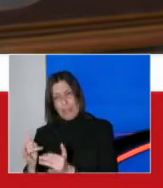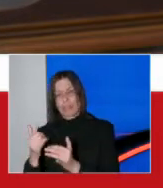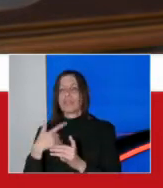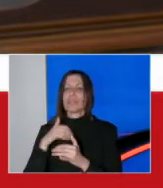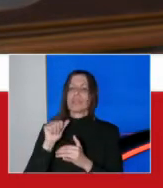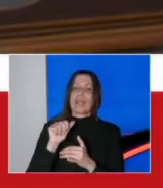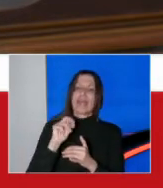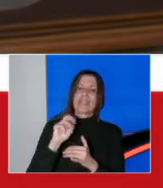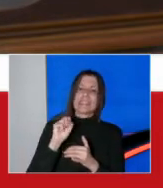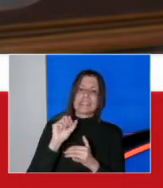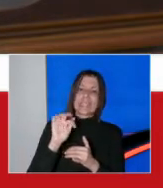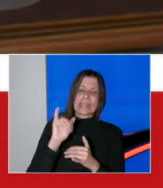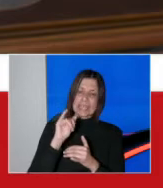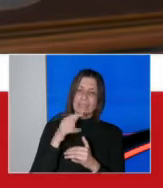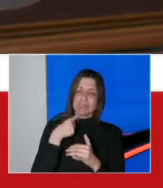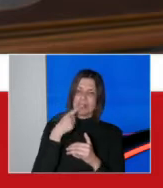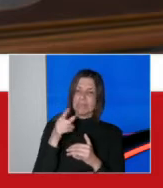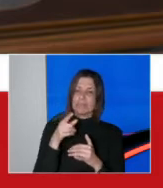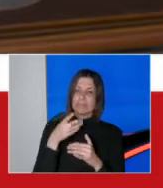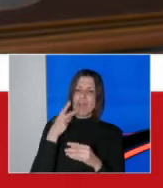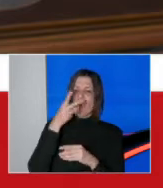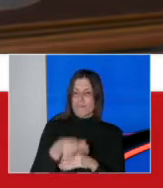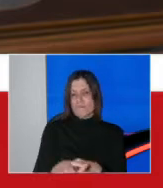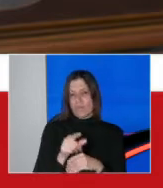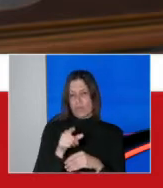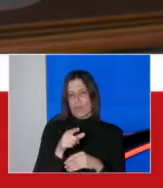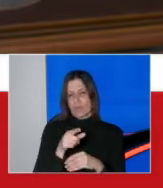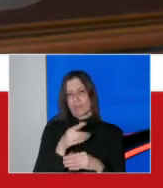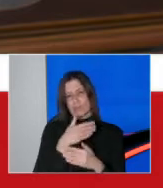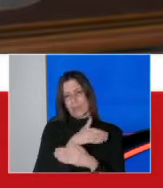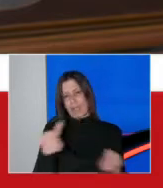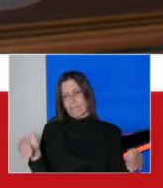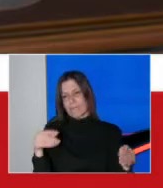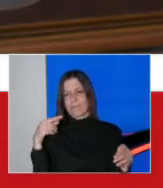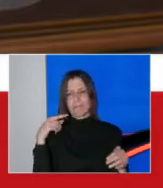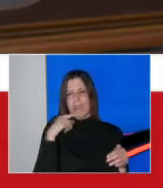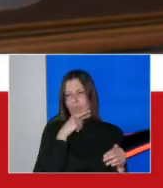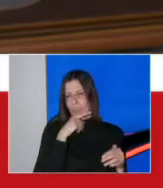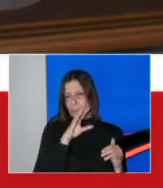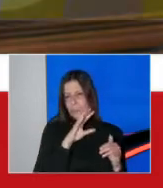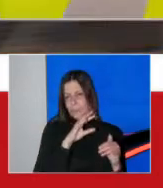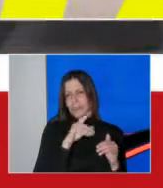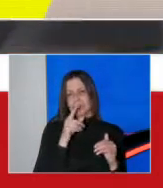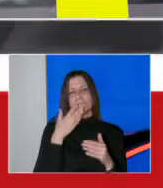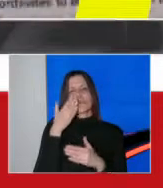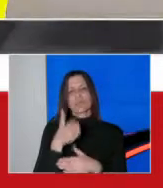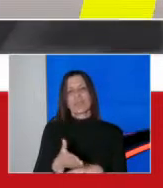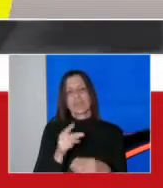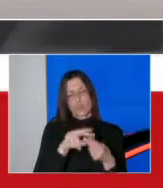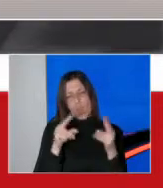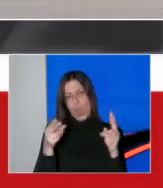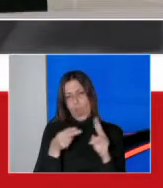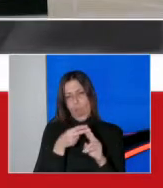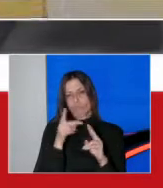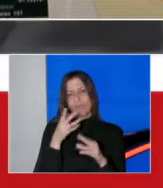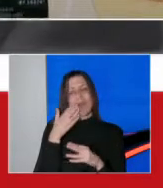באמת, כמאמר הפתגם הזה, חצו פה את חצו קווים אדומים, ונכנסו לתוך עולם שהם